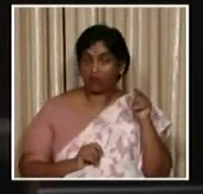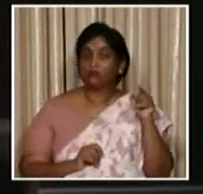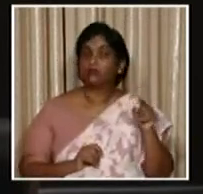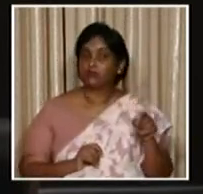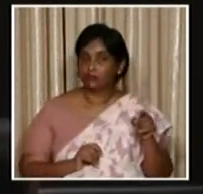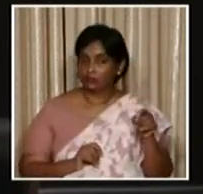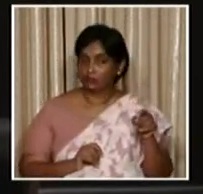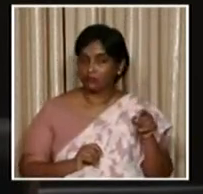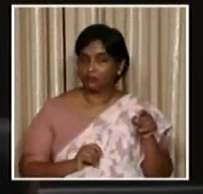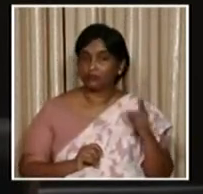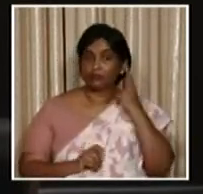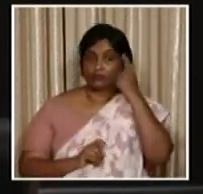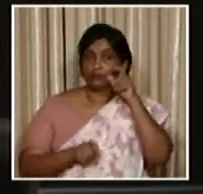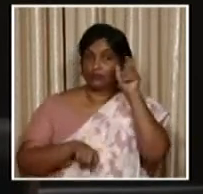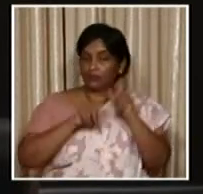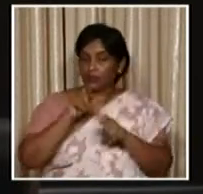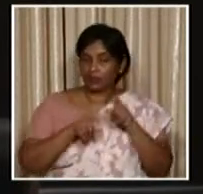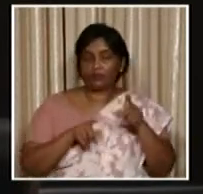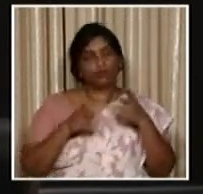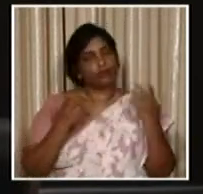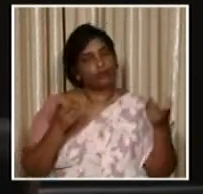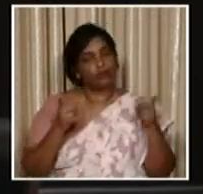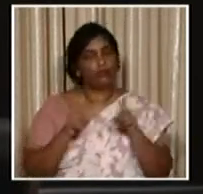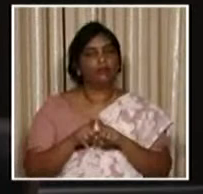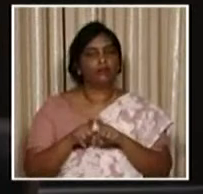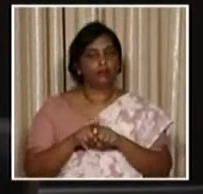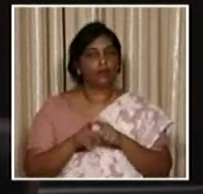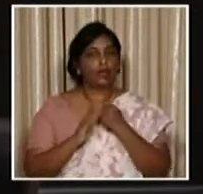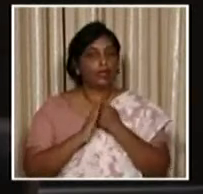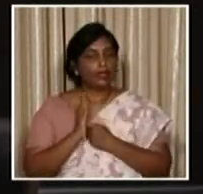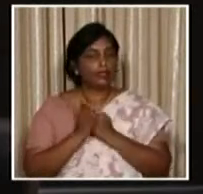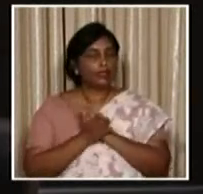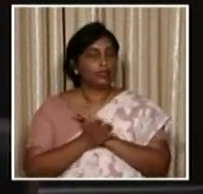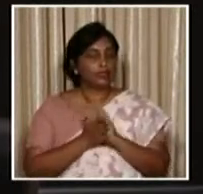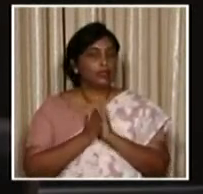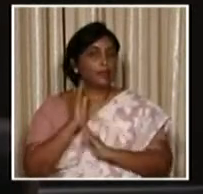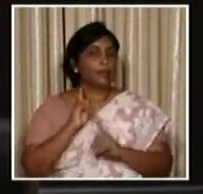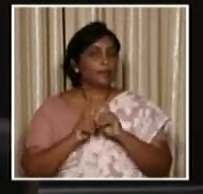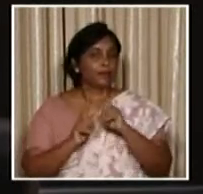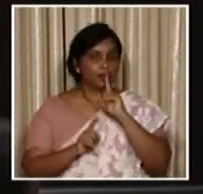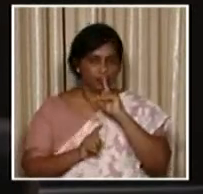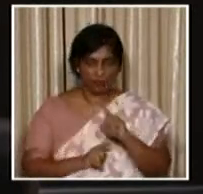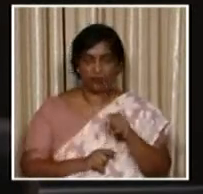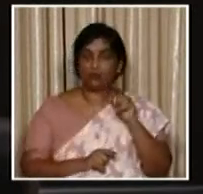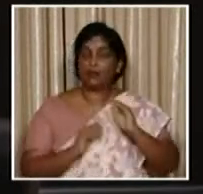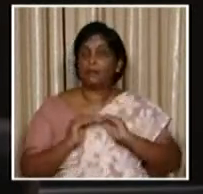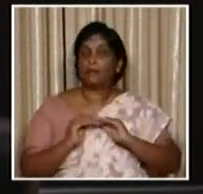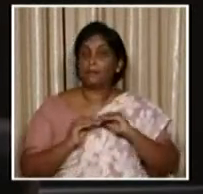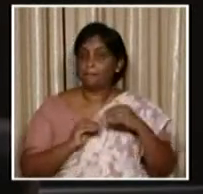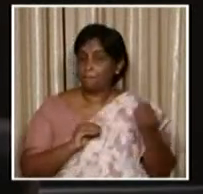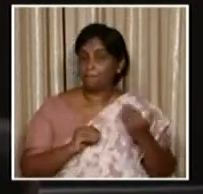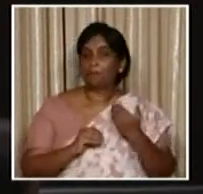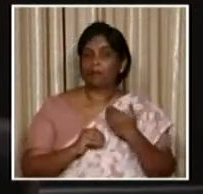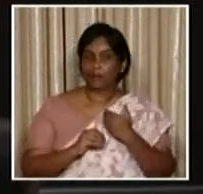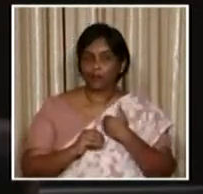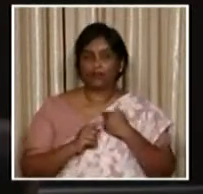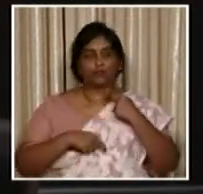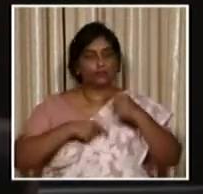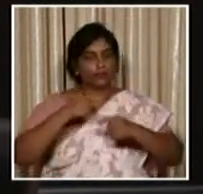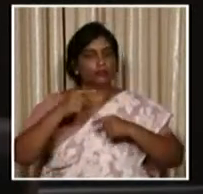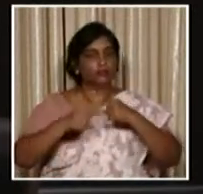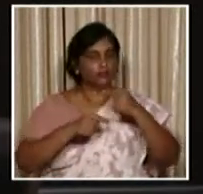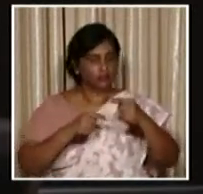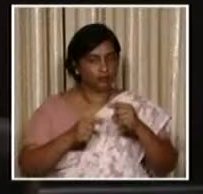මේ බුද්ධි අංශ එහෙමත් නැත්නම් මේ නීති හා සාමයේ අමාත්‍යාංශ රේවණෝ. ඊට පස්සේ මම අධියරෙන් අධියර